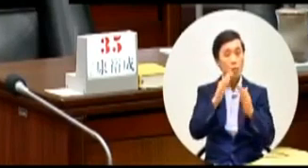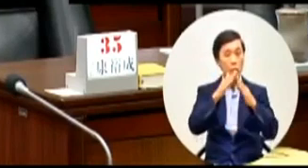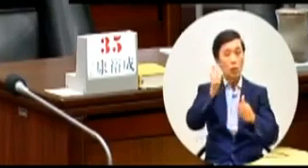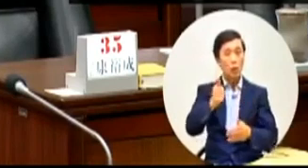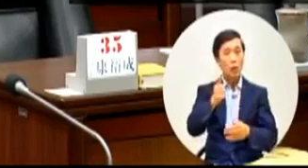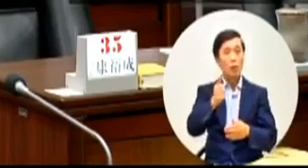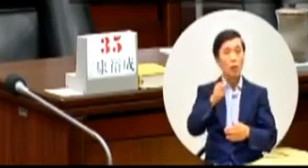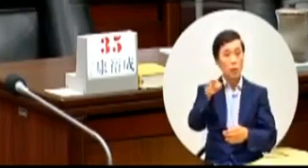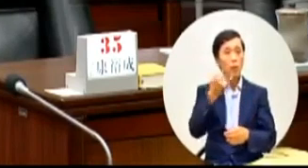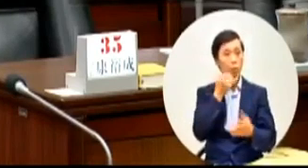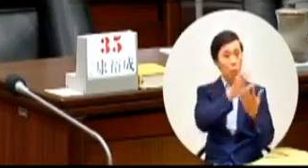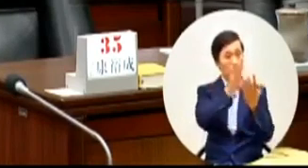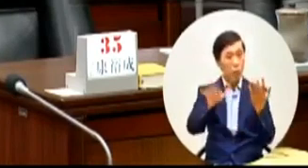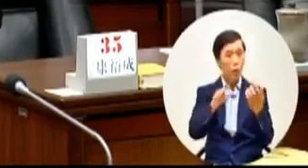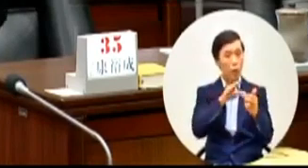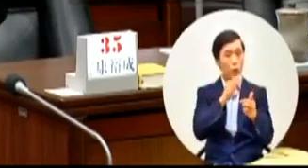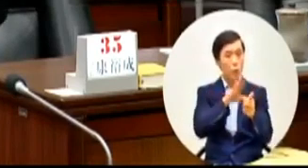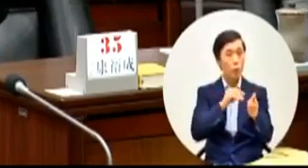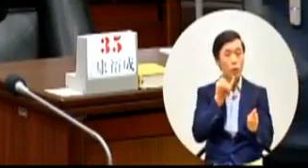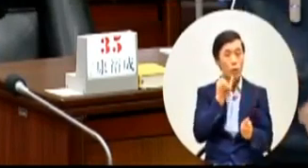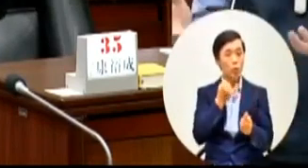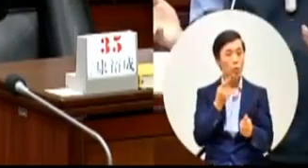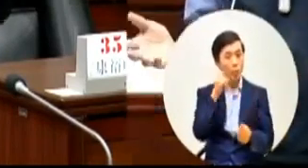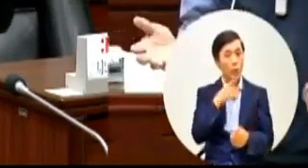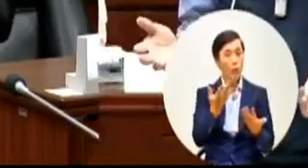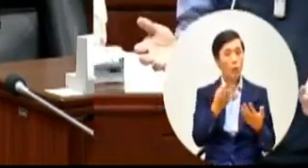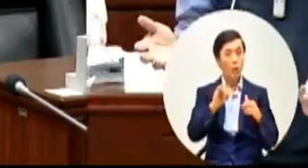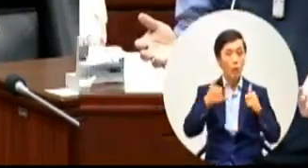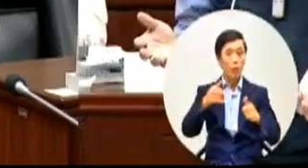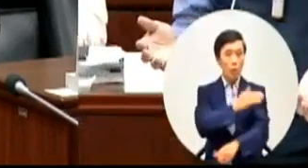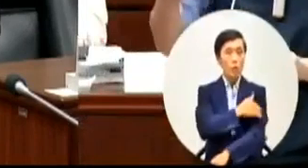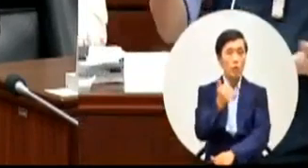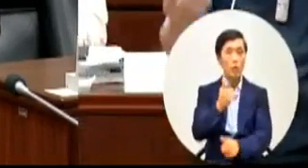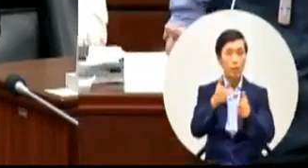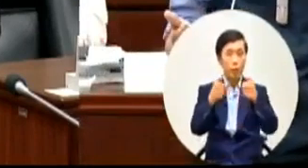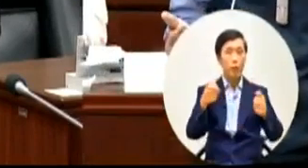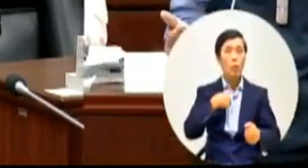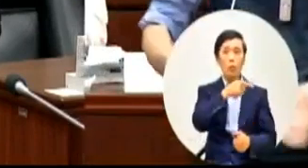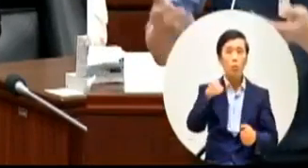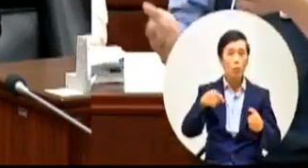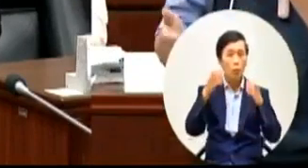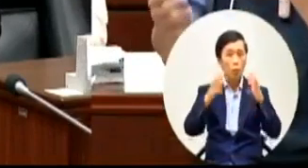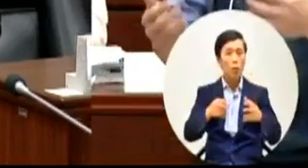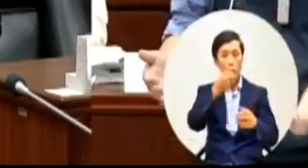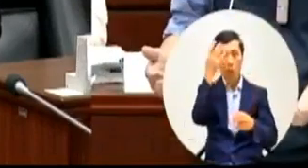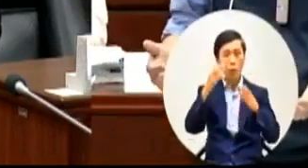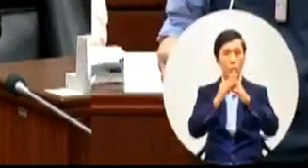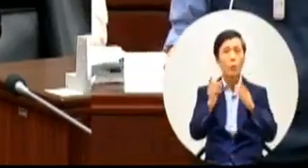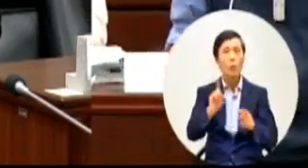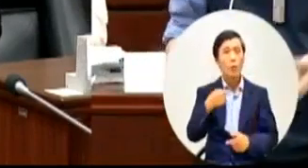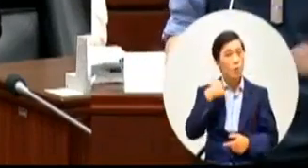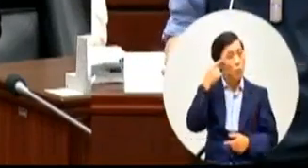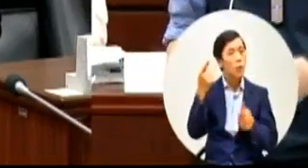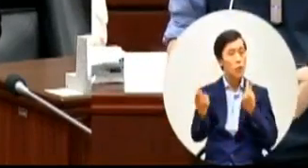谢谢 谢谢陈志忠议员我们为什么要成立青年局我们想法都一样希望照顾本地的青